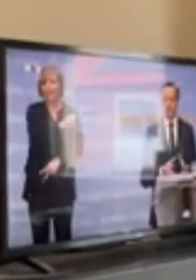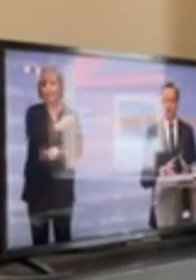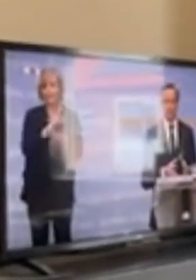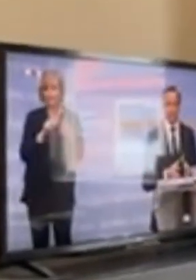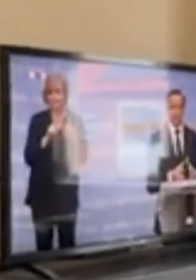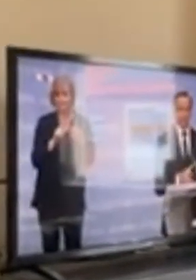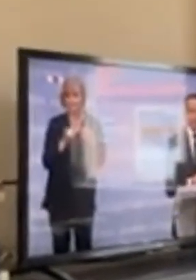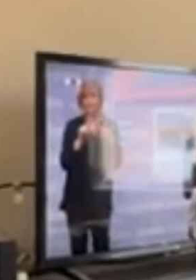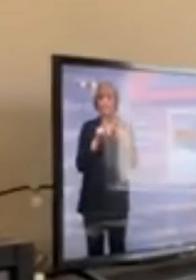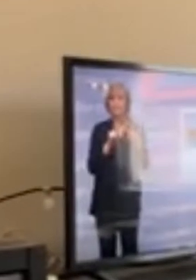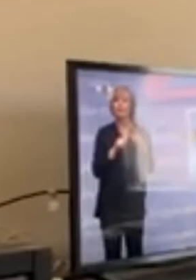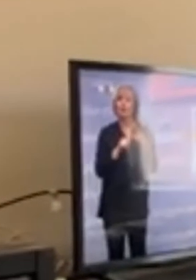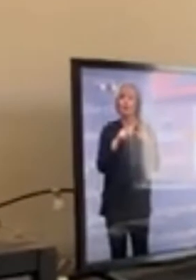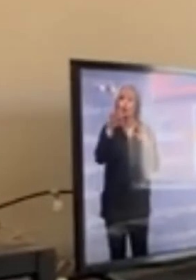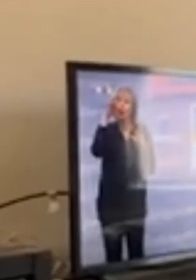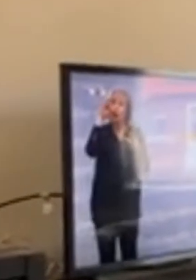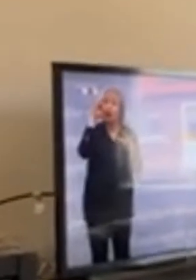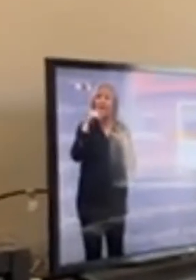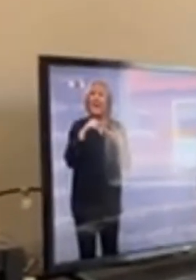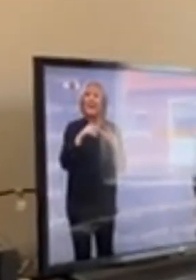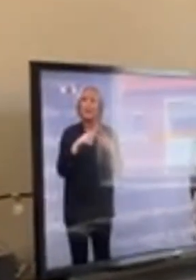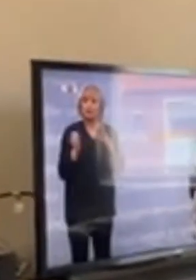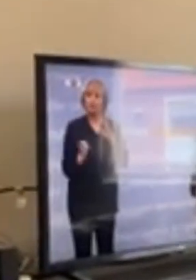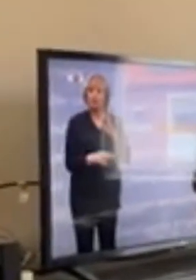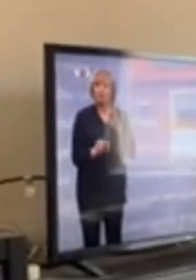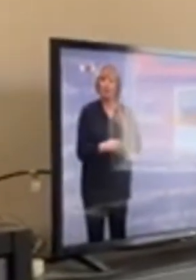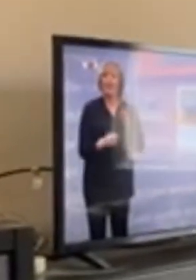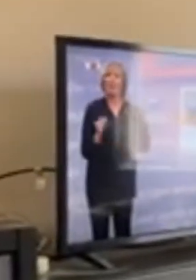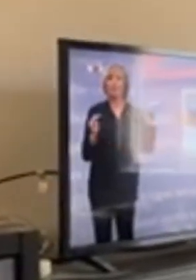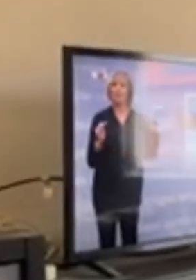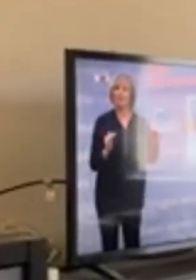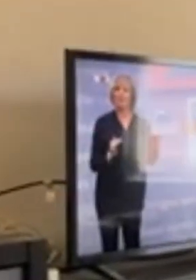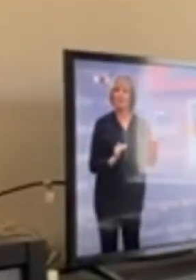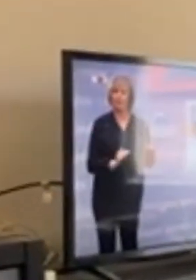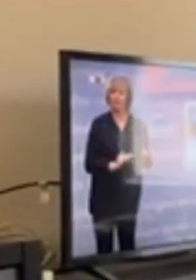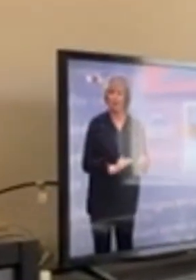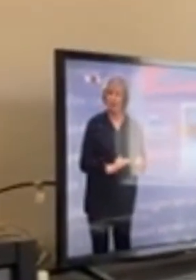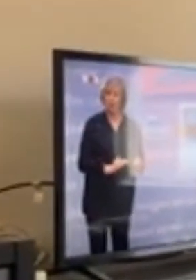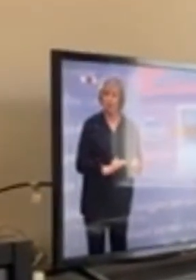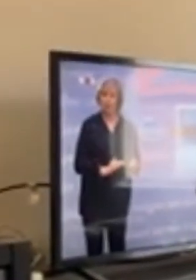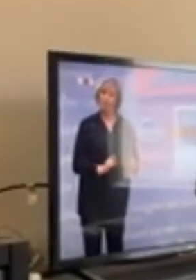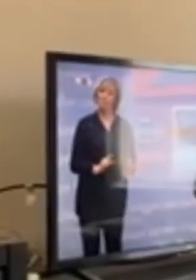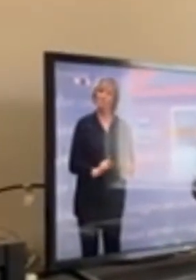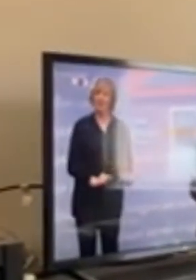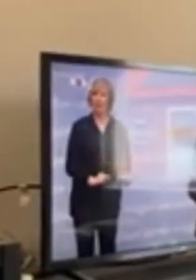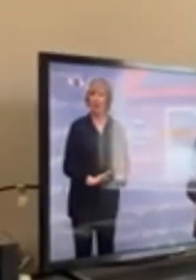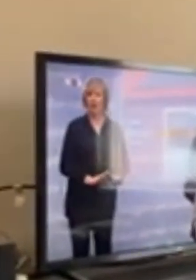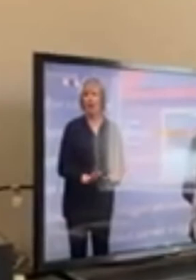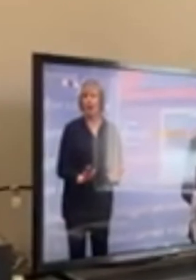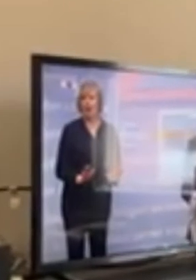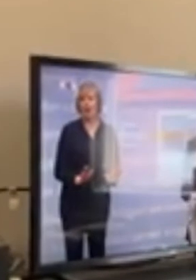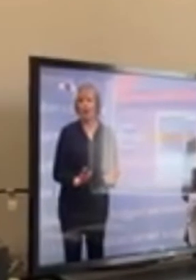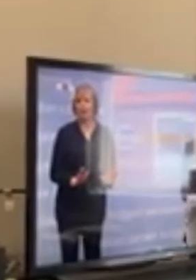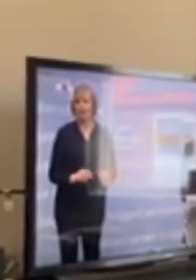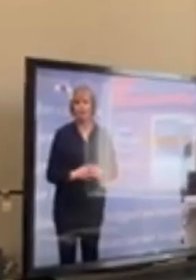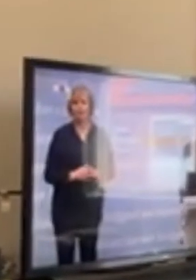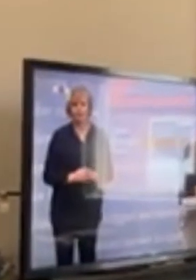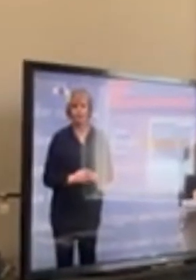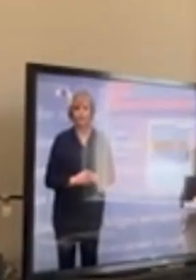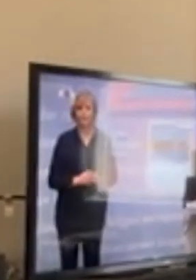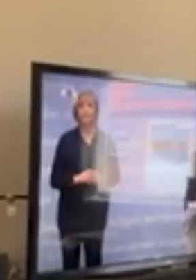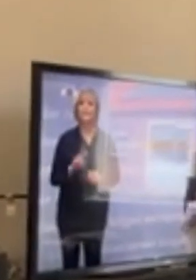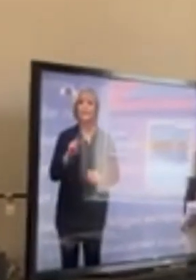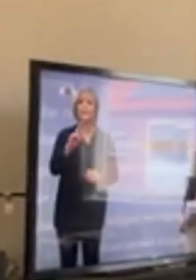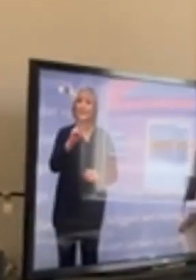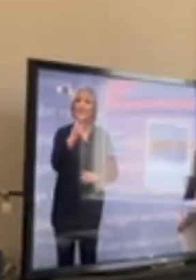is dat we hebben geleerd om de verspilling verder omlaag te brengen en die willen dus tot een minimum beperken. Nou, het plannen van die